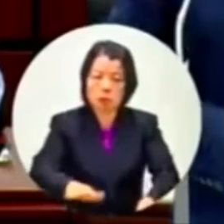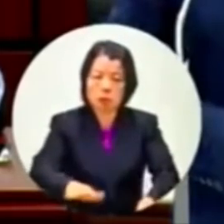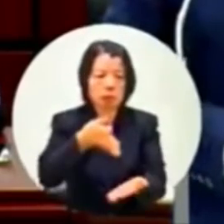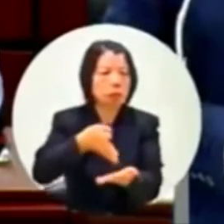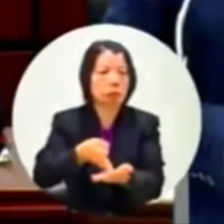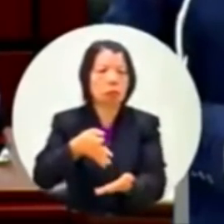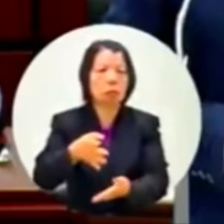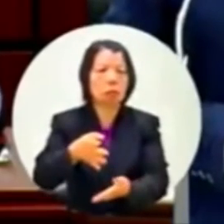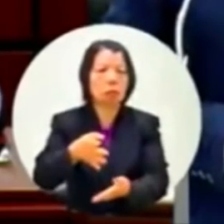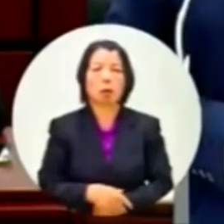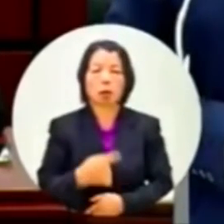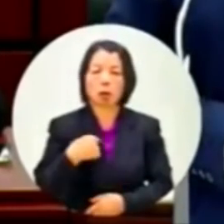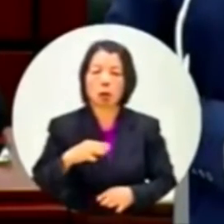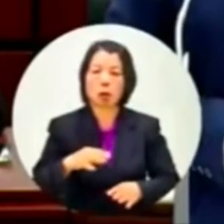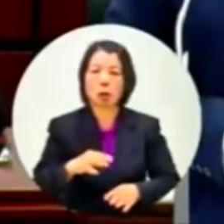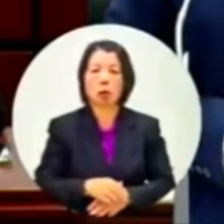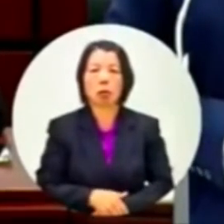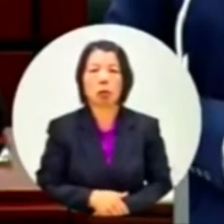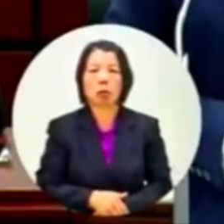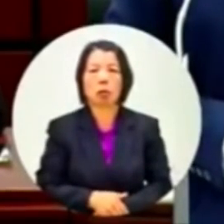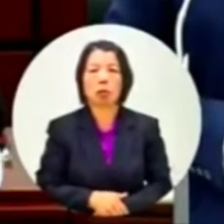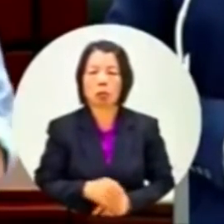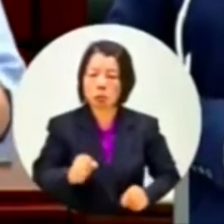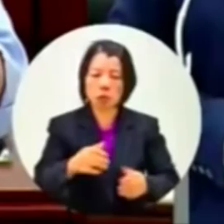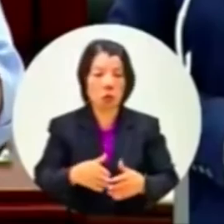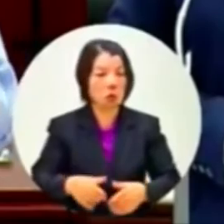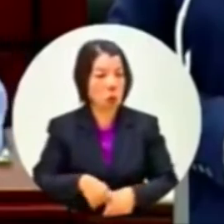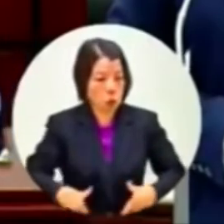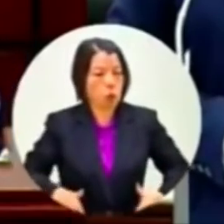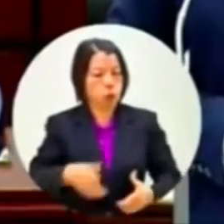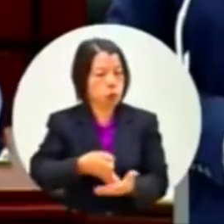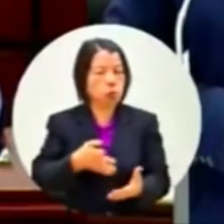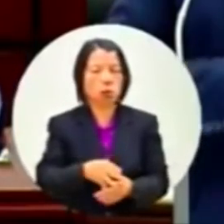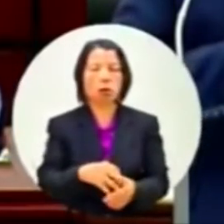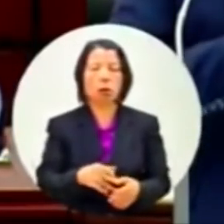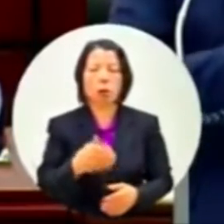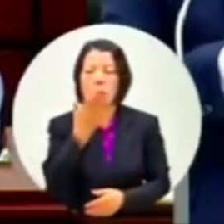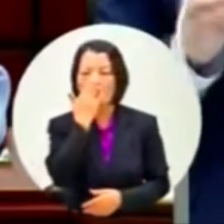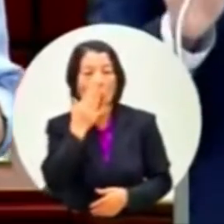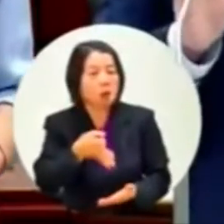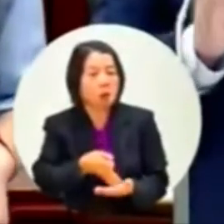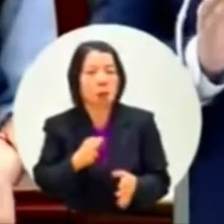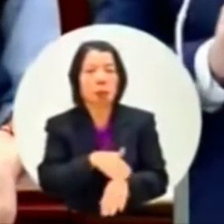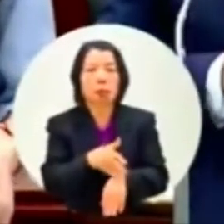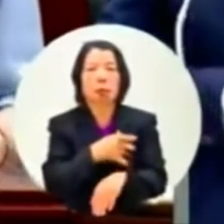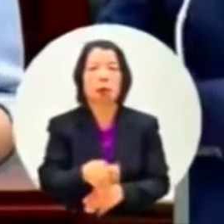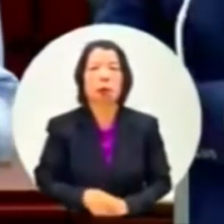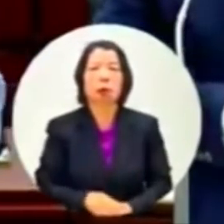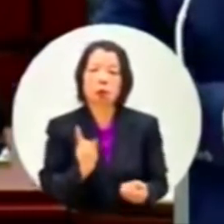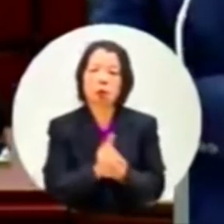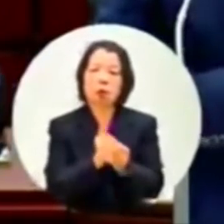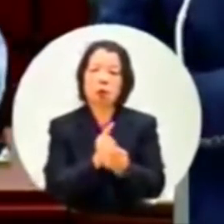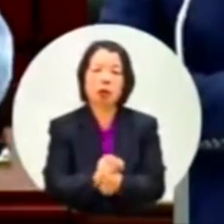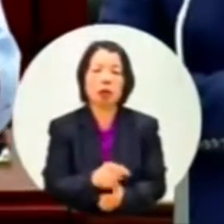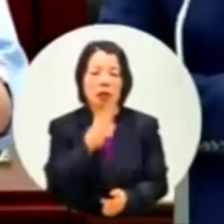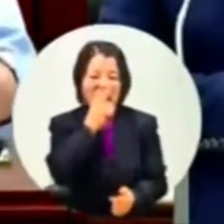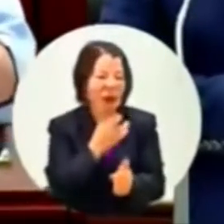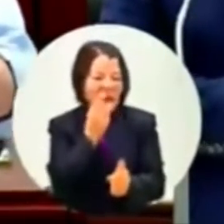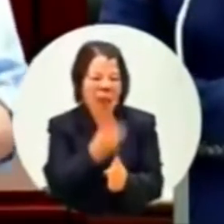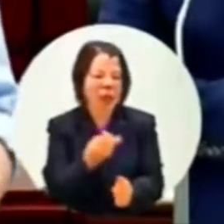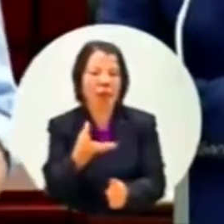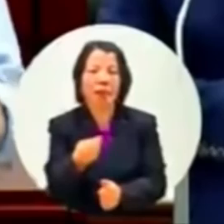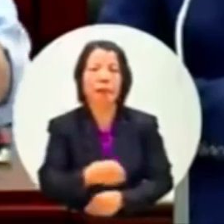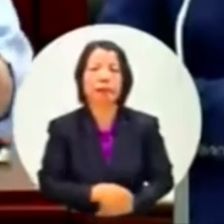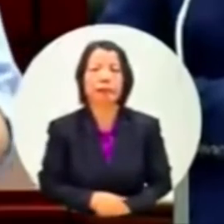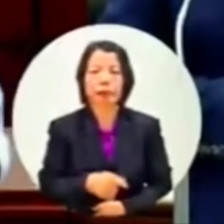吼 啊。 我们的目标都是一样，不是不敢签的，哎，不是不敢签。 这波政敌想提掉这波陷阱哦，你注意来看，